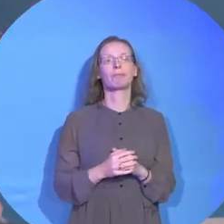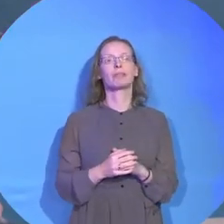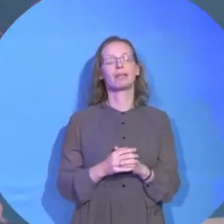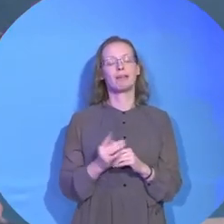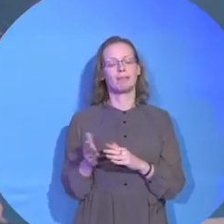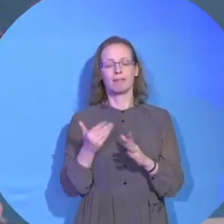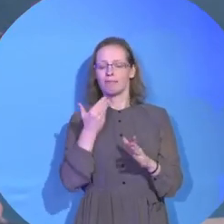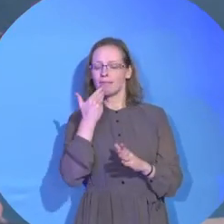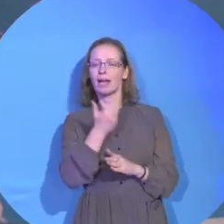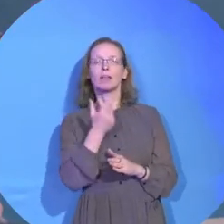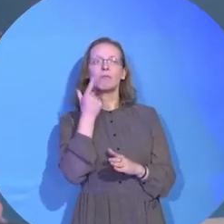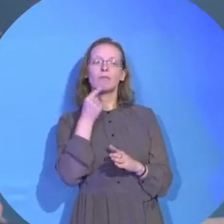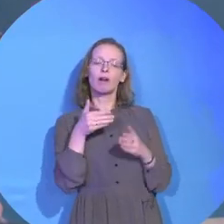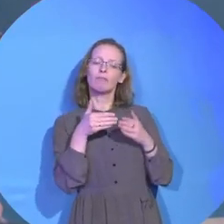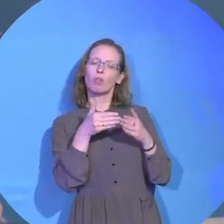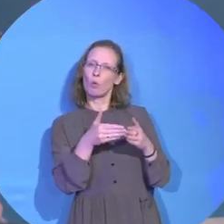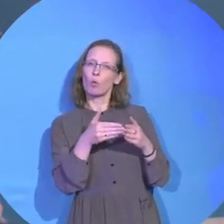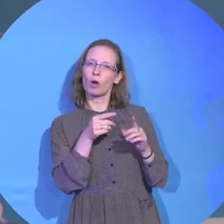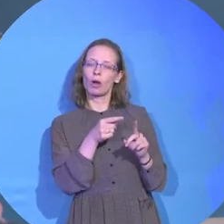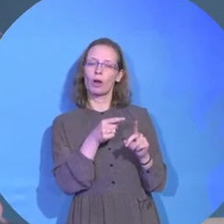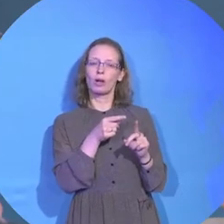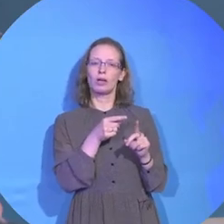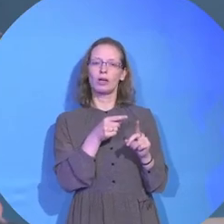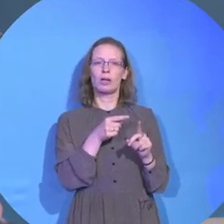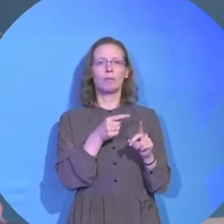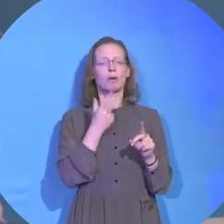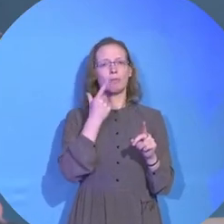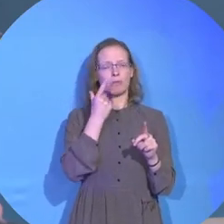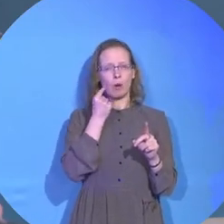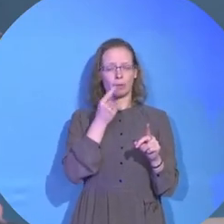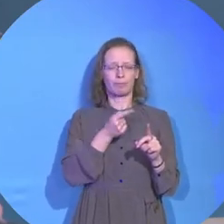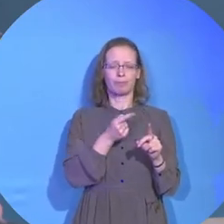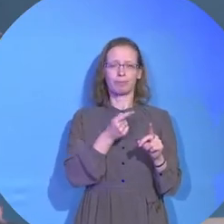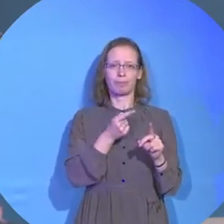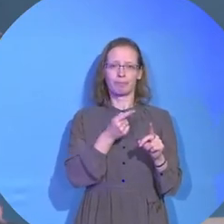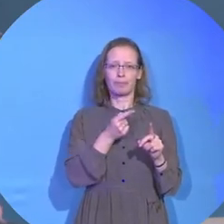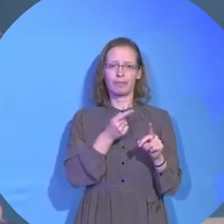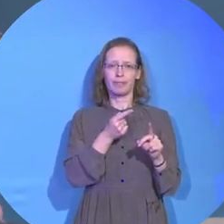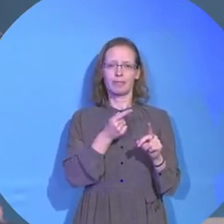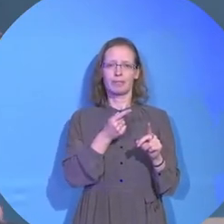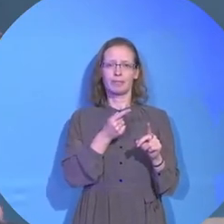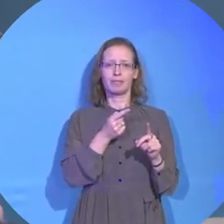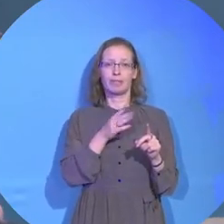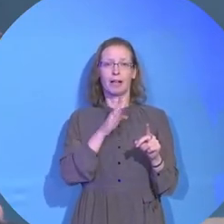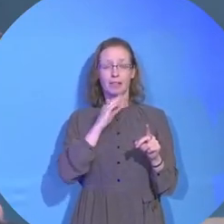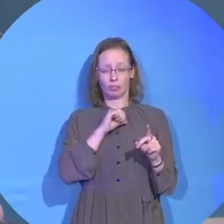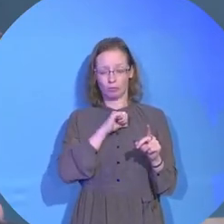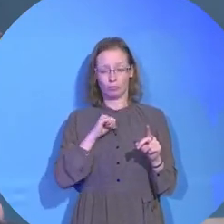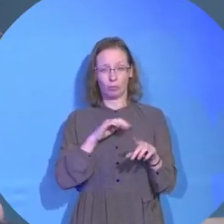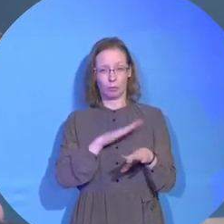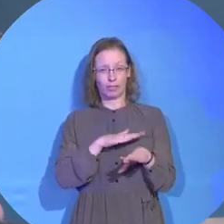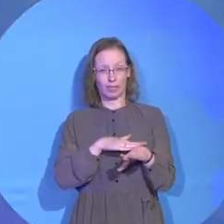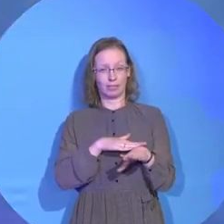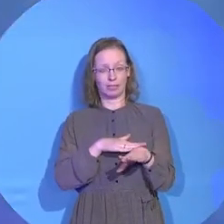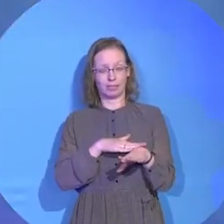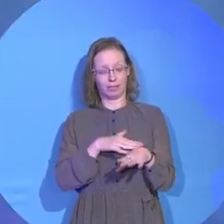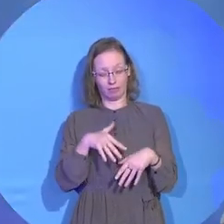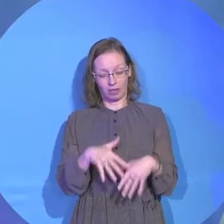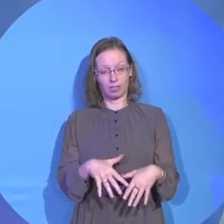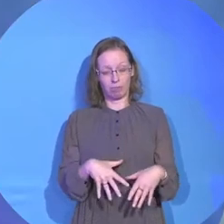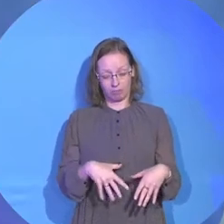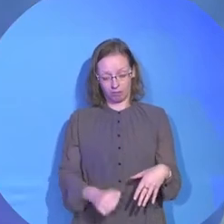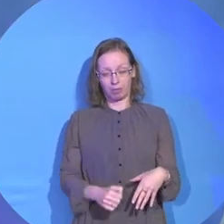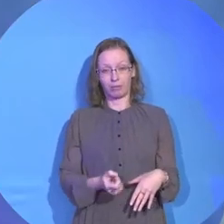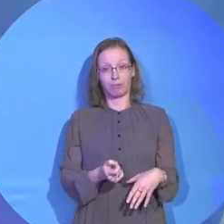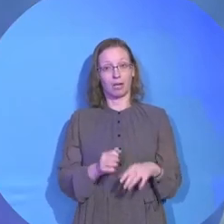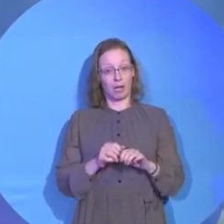vrouwen voorbereid op de gevolgen van de abortuspil die wordt verstrekt om dus een vroegtijdige zwangerschap af te breken? Nou, een